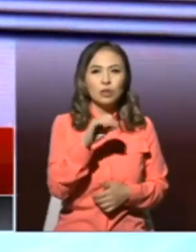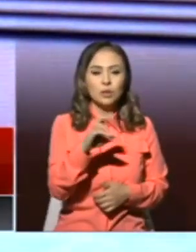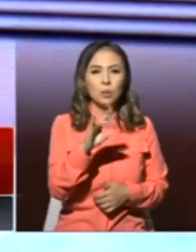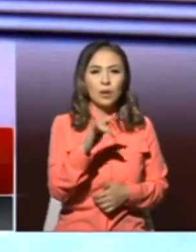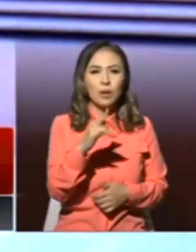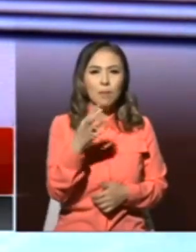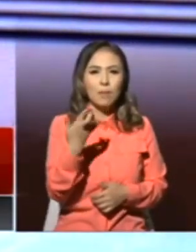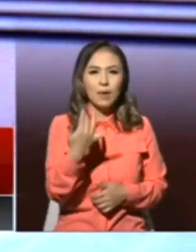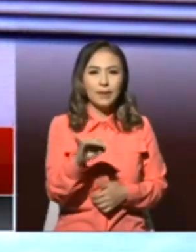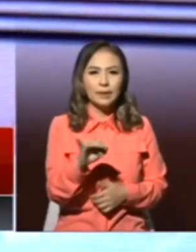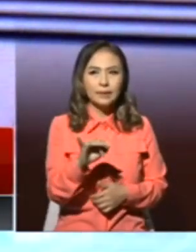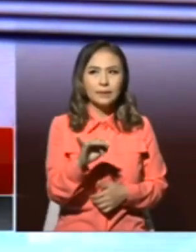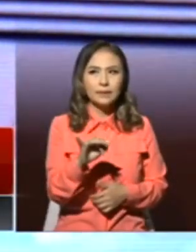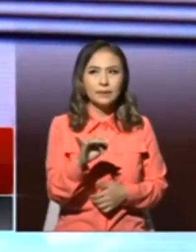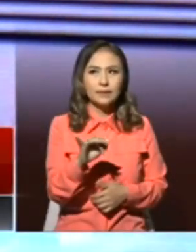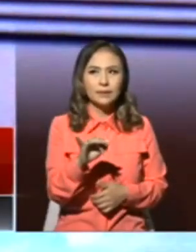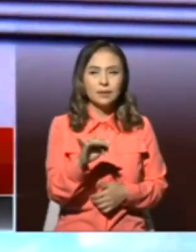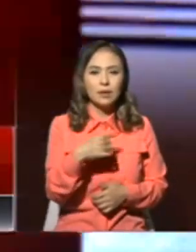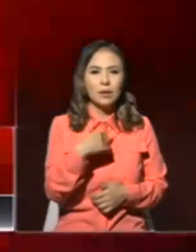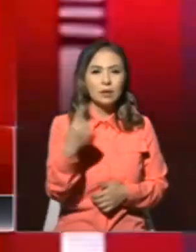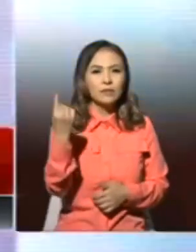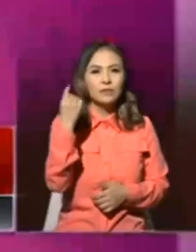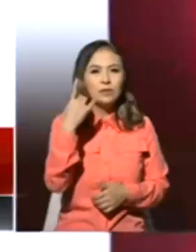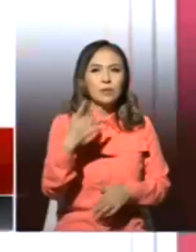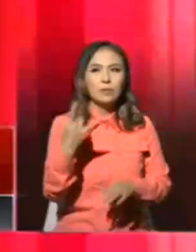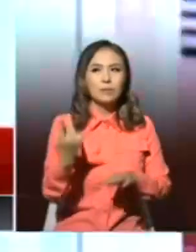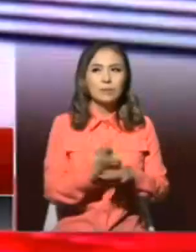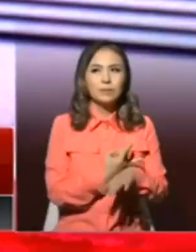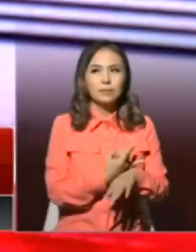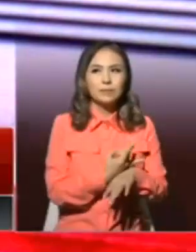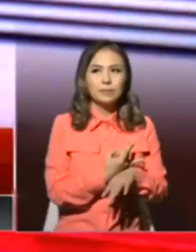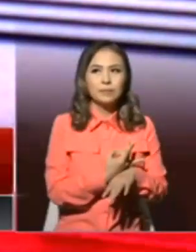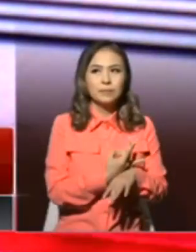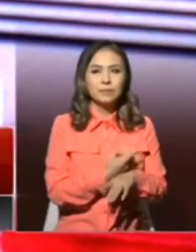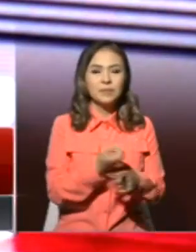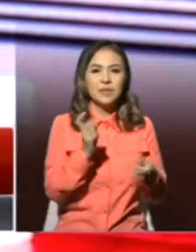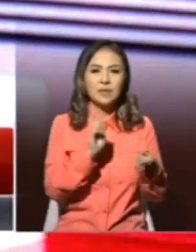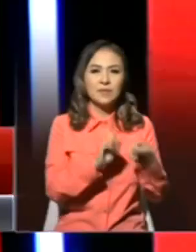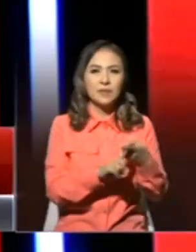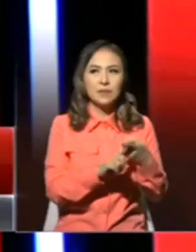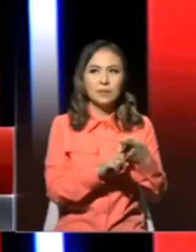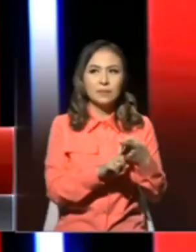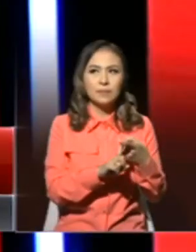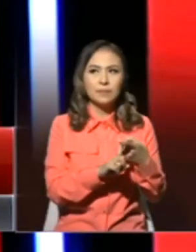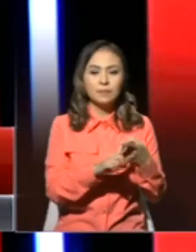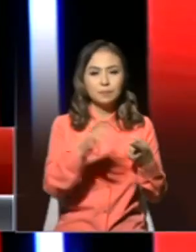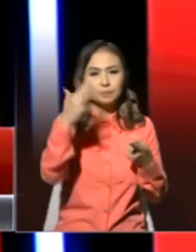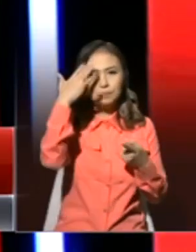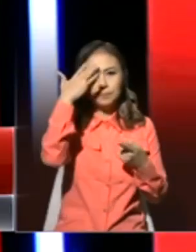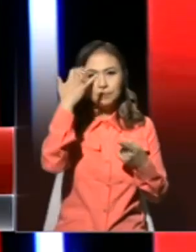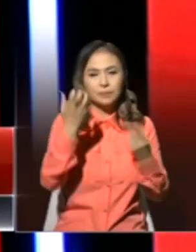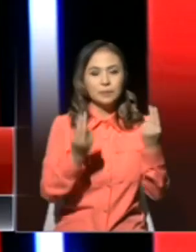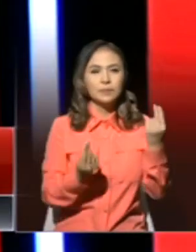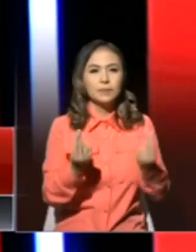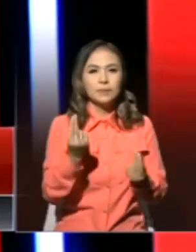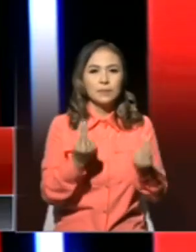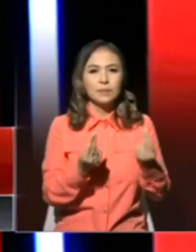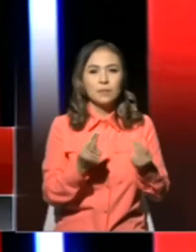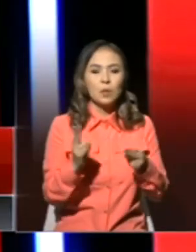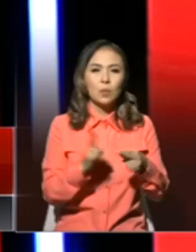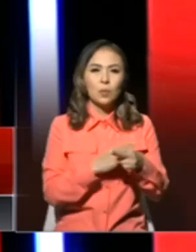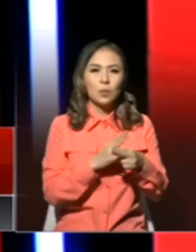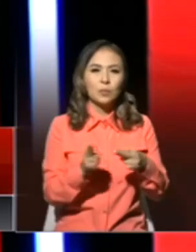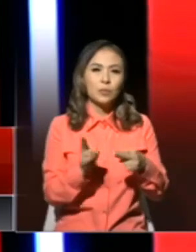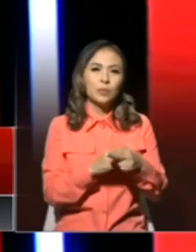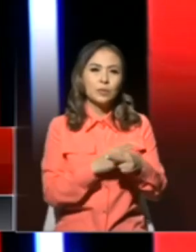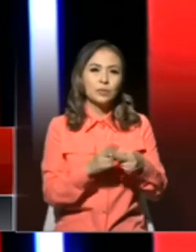Түгелбаев. Енді аддиктолог дегенді біз көп ести бермейміз. Аддиктолог дегеніміз негізі осы тәуелділікпен, яғни құмар ойындарға тәуелділікпен күресуді